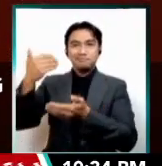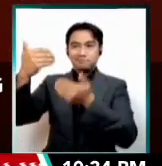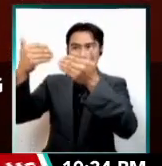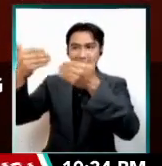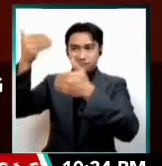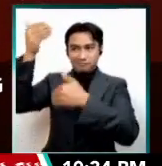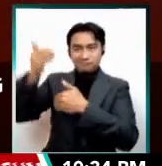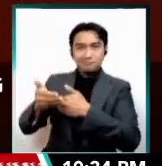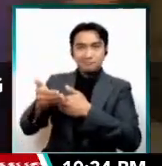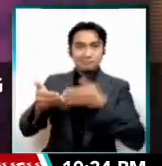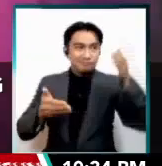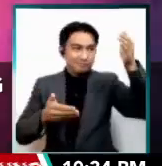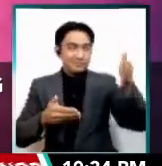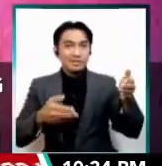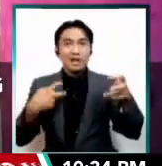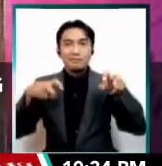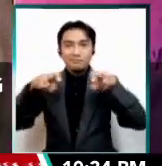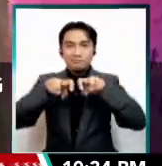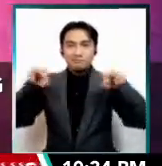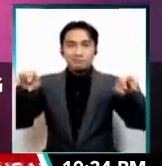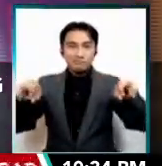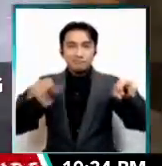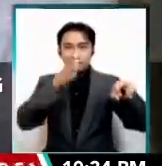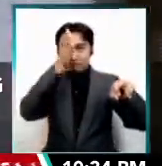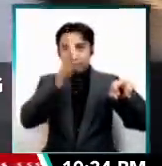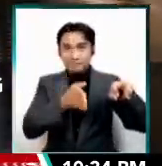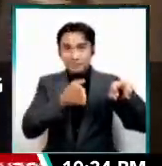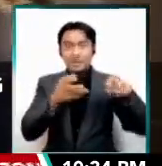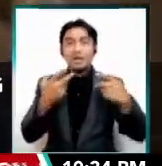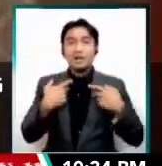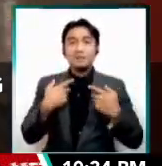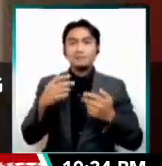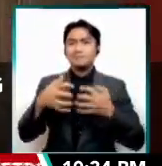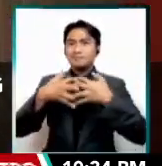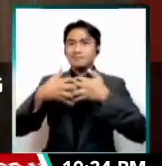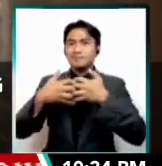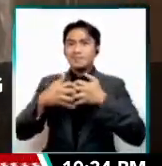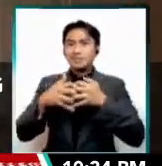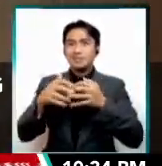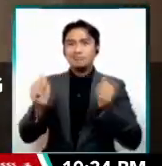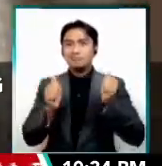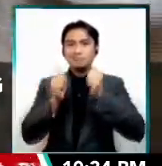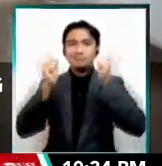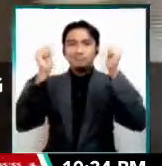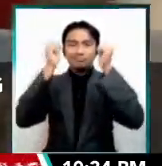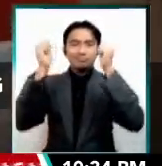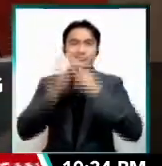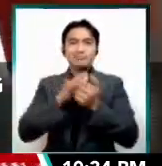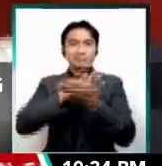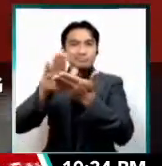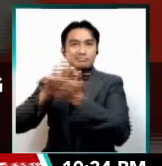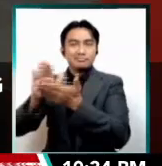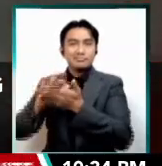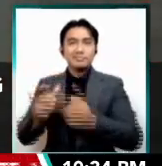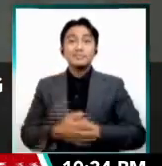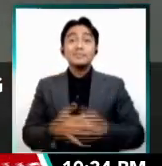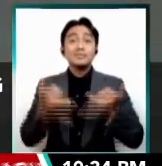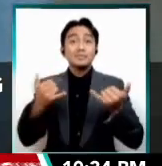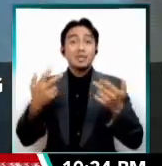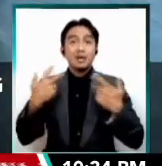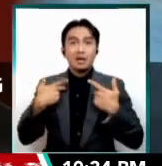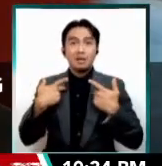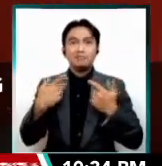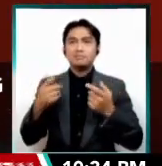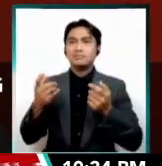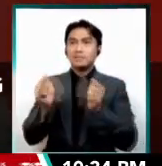din ang mga upuan. Meron ding air purifiers. Dahil required sa Quezon City, kinabitan din ito ng exhaust system